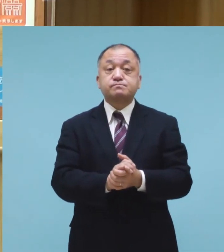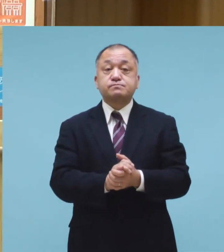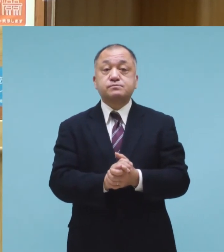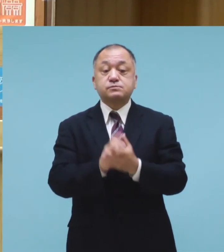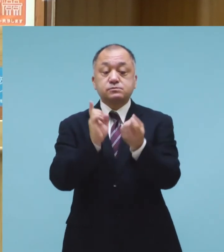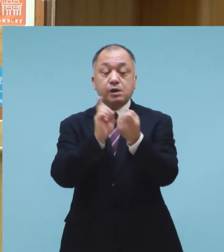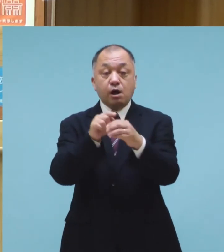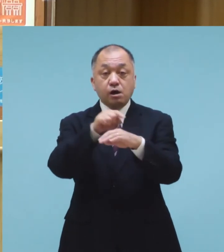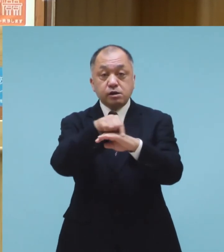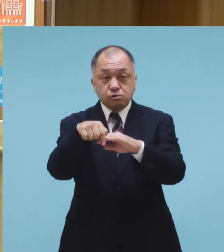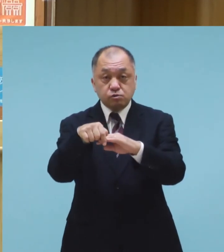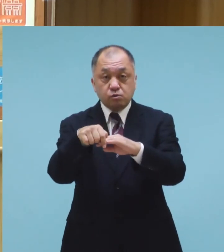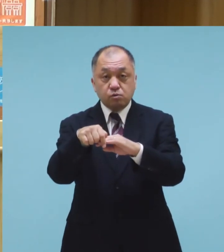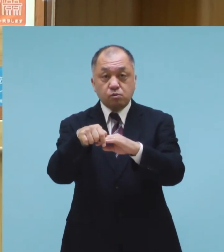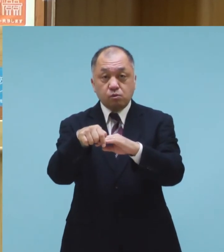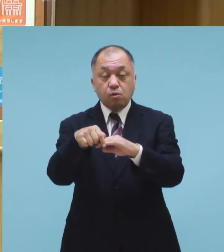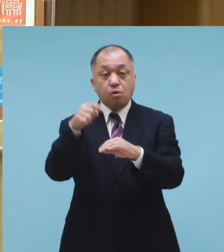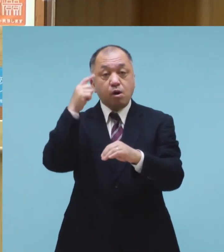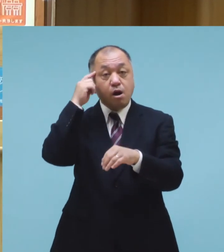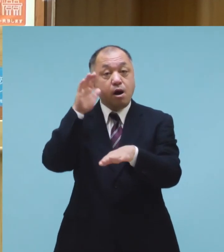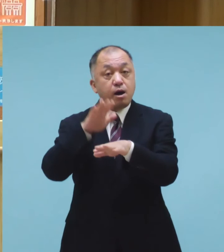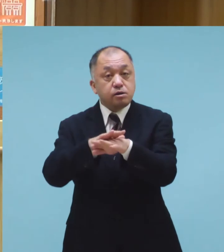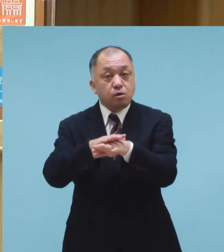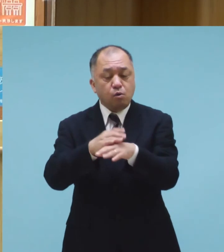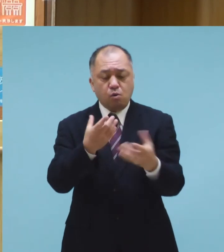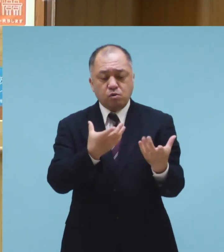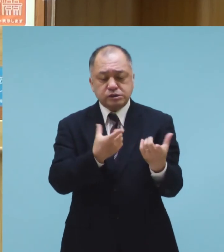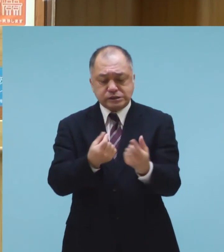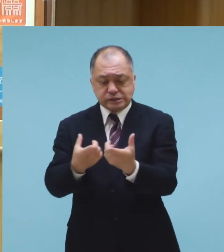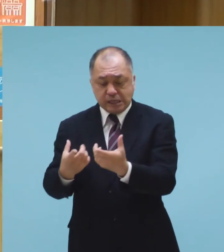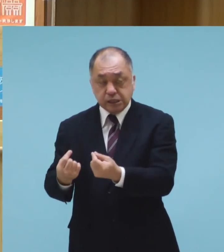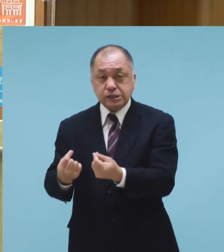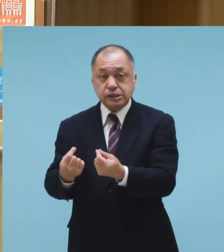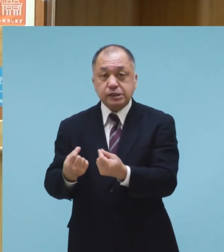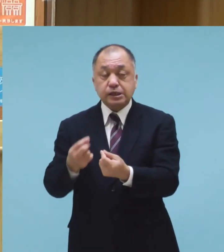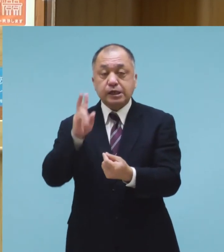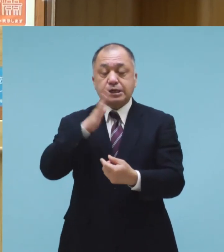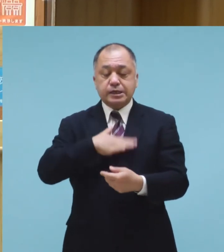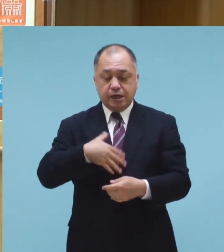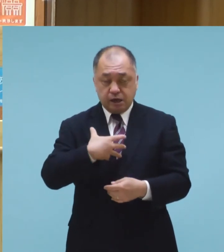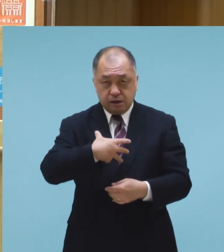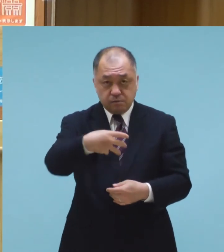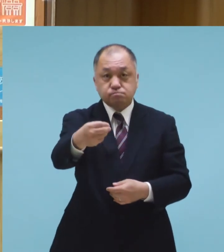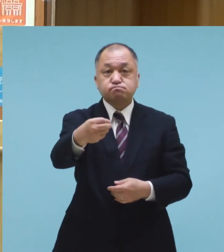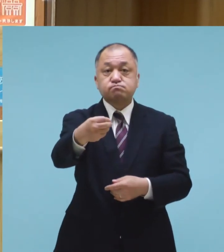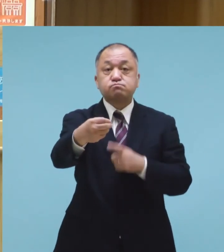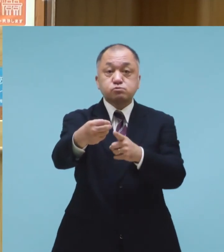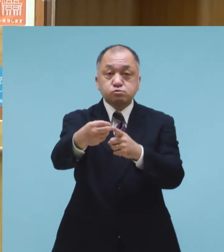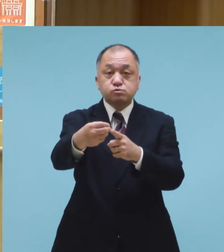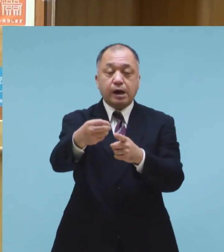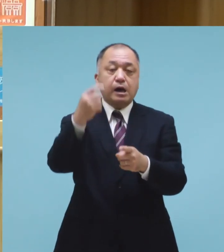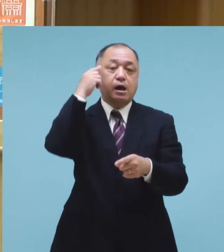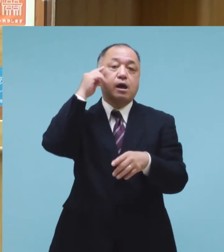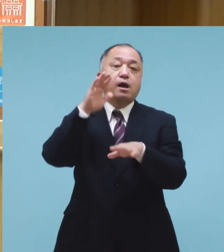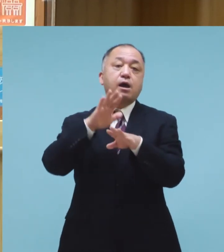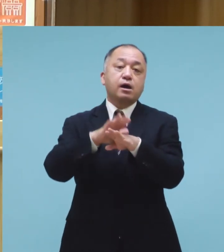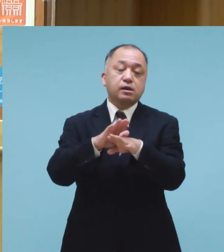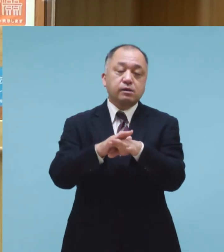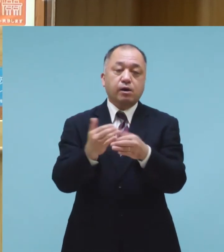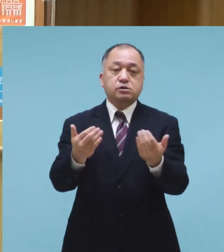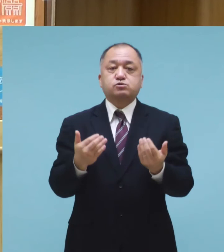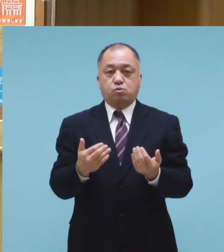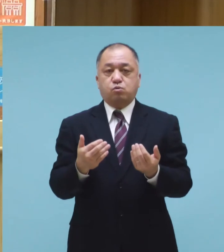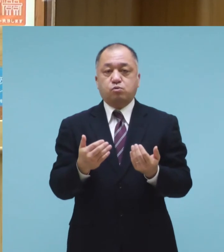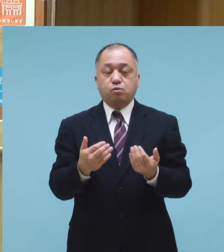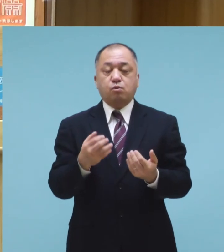をしっかりご説明をしながら理解を得ていくっていうのは基本的なそういった考え方として必要なんではないかというふうに思